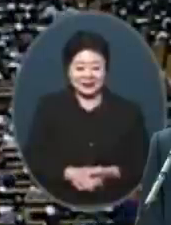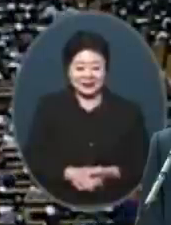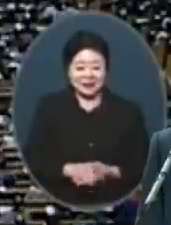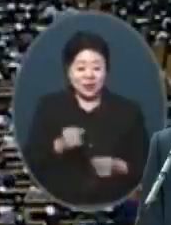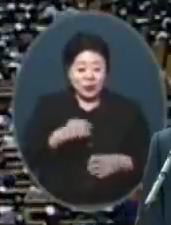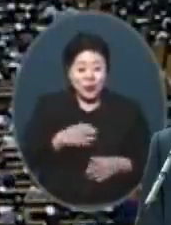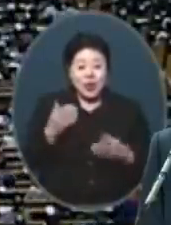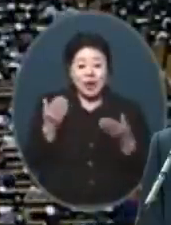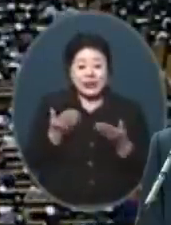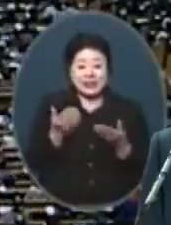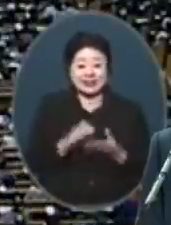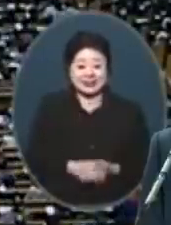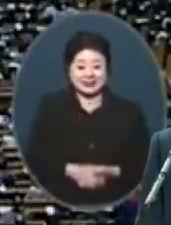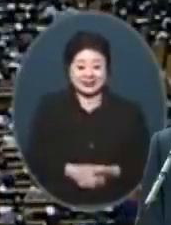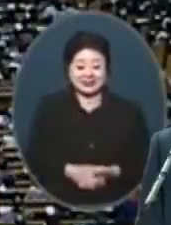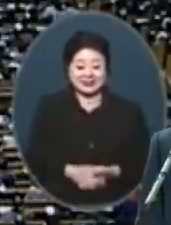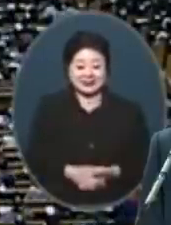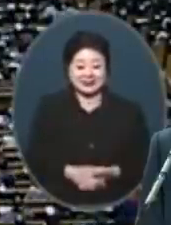놀라운 일이 아닙니까?